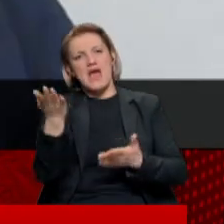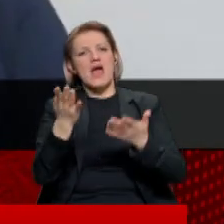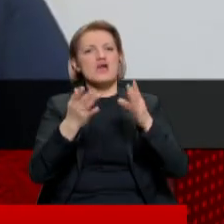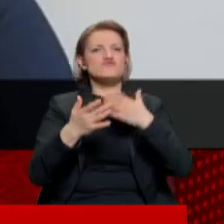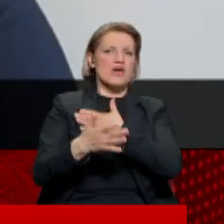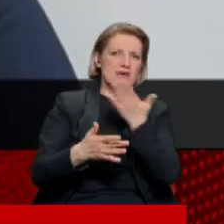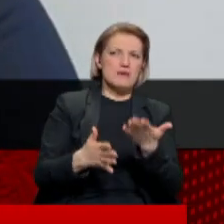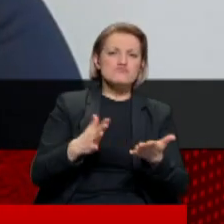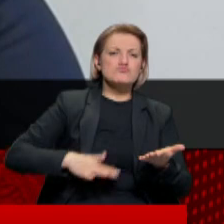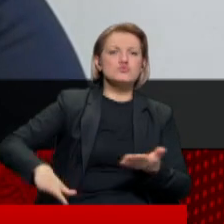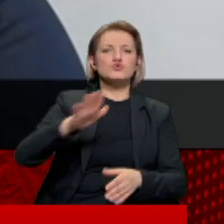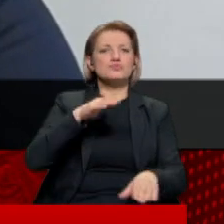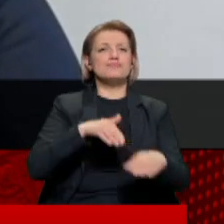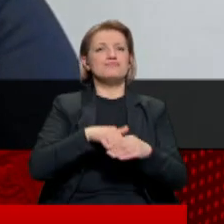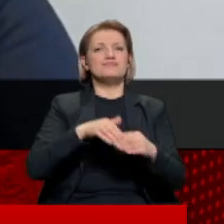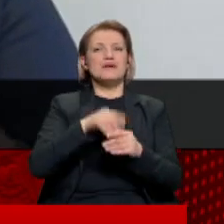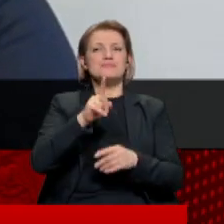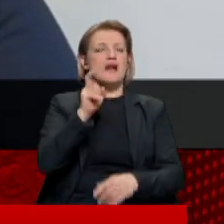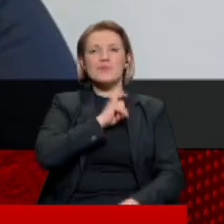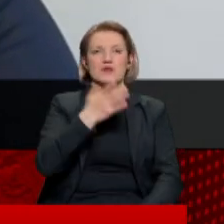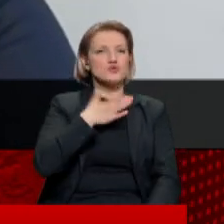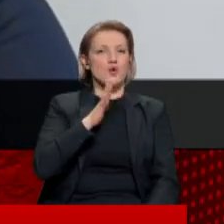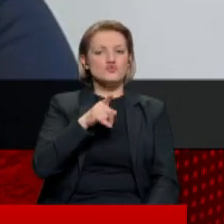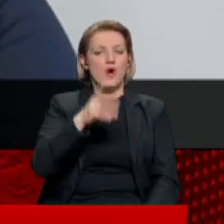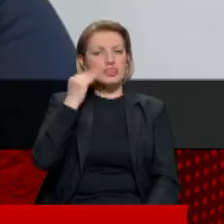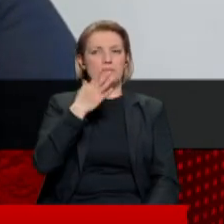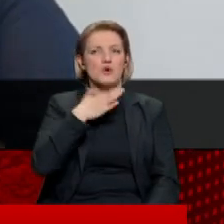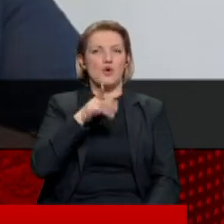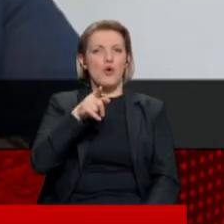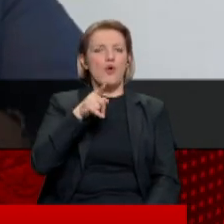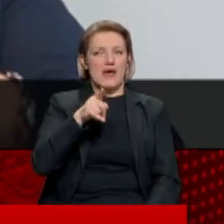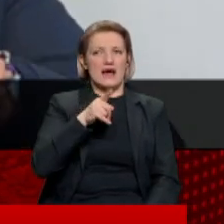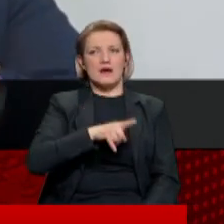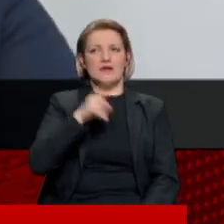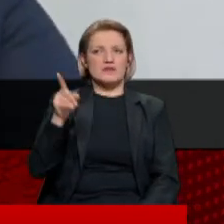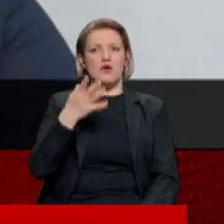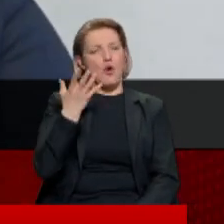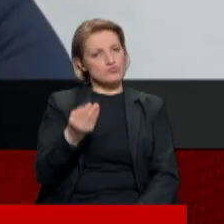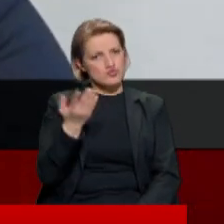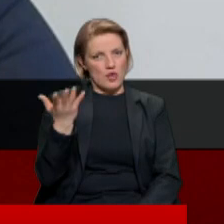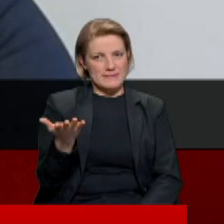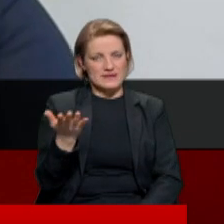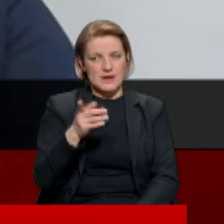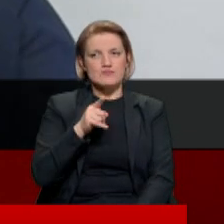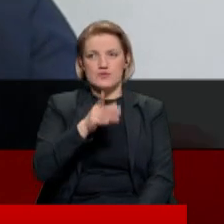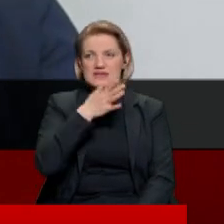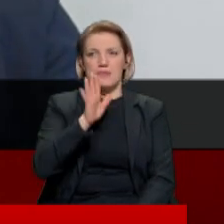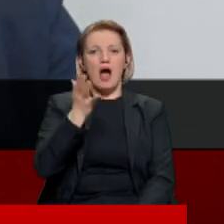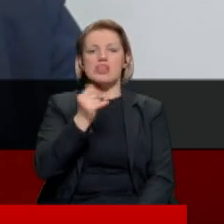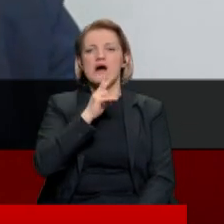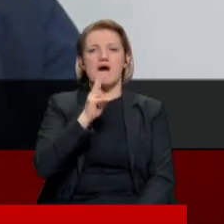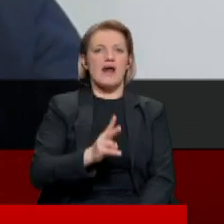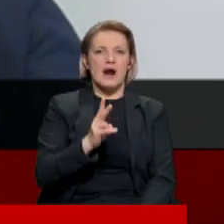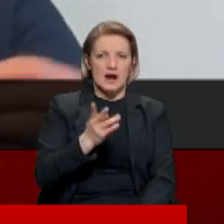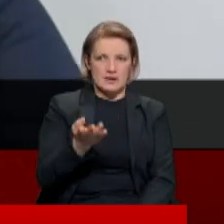neyse, bütün milletvekillerinin bir kusuru yok. Şu anlamda yok. Yani oraya kadar belki olmuştur. Onu bilemem. Alınan